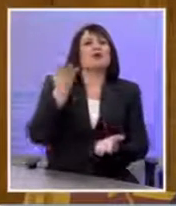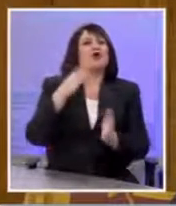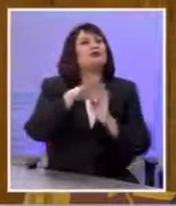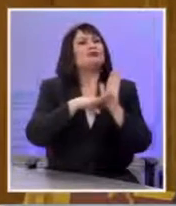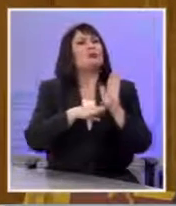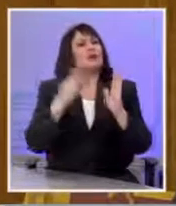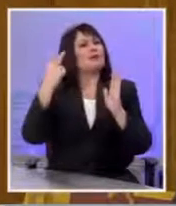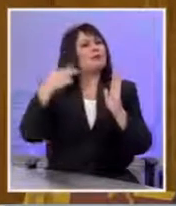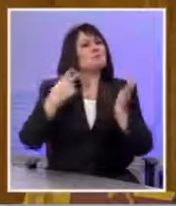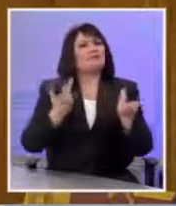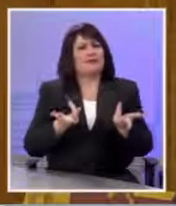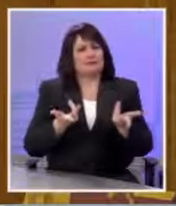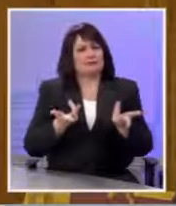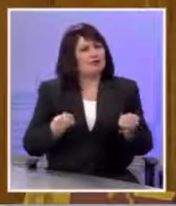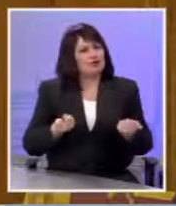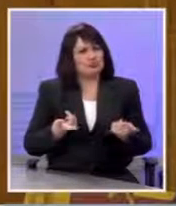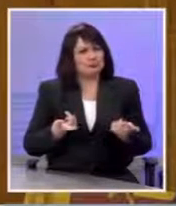προγράμματος.